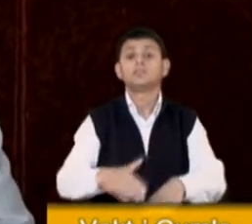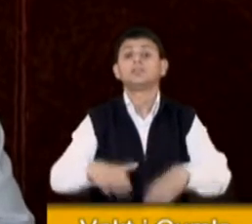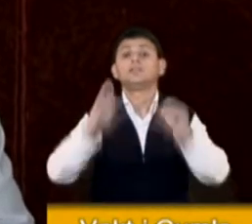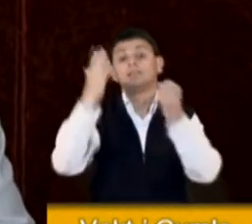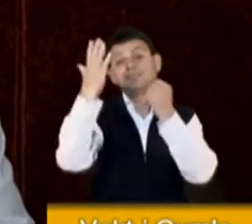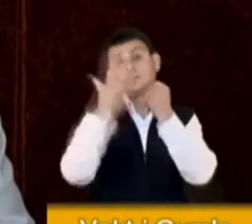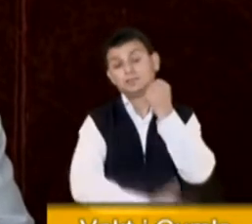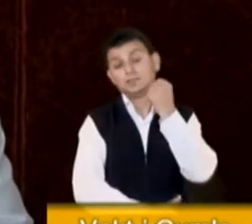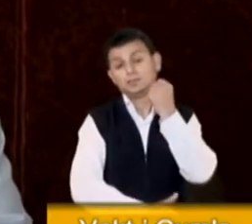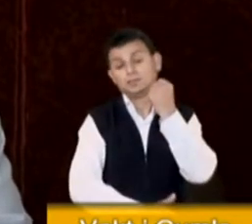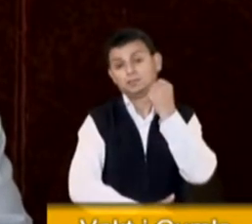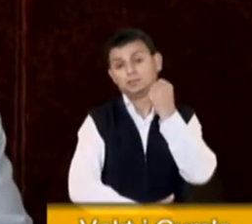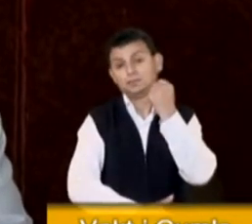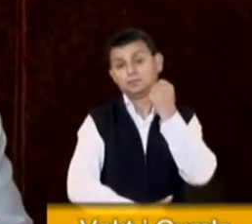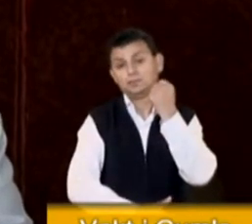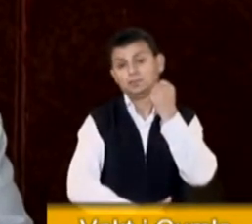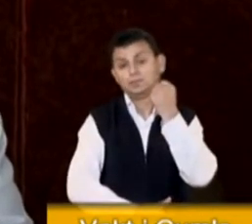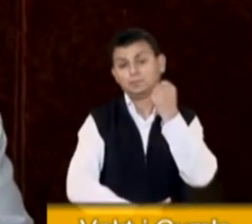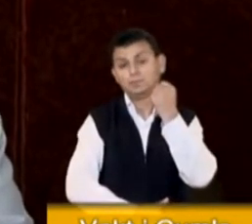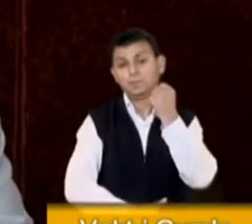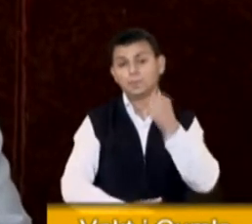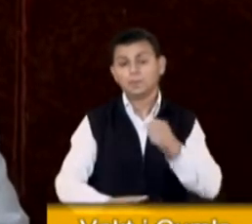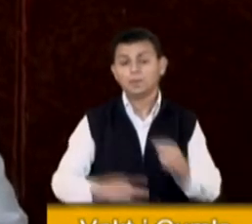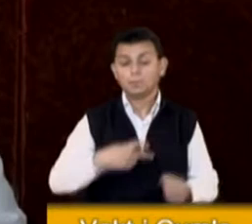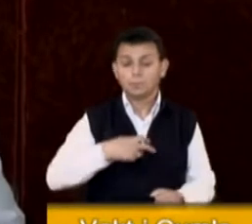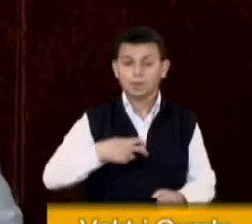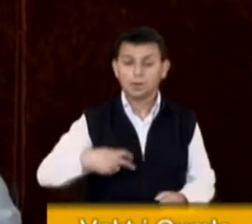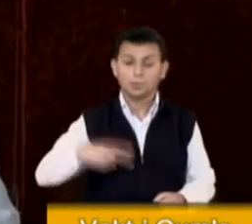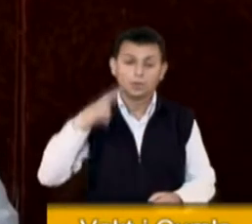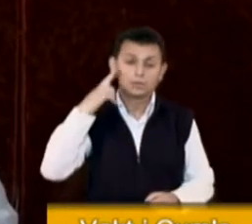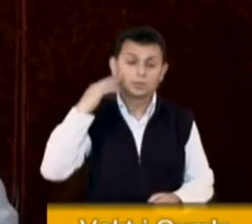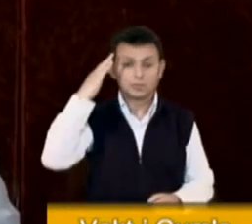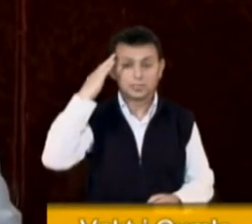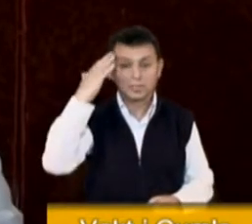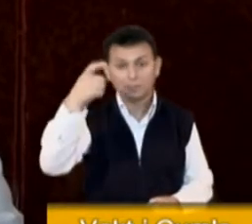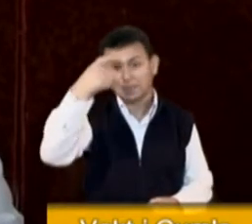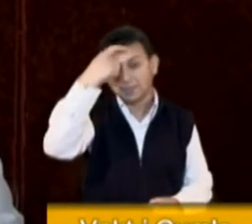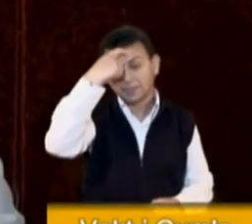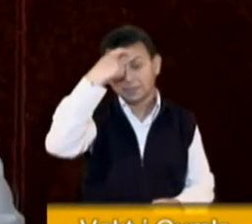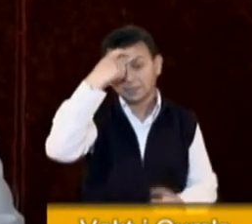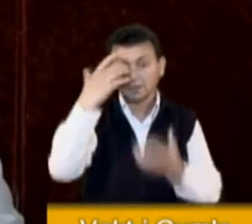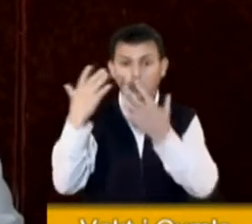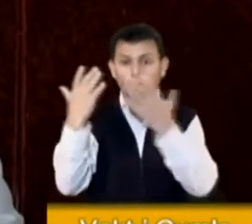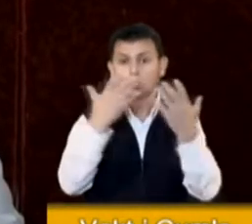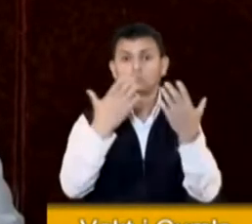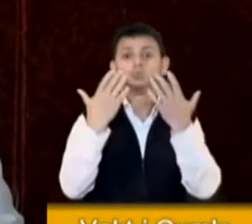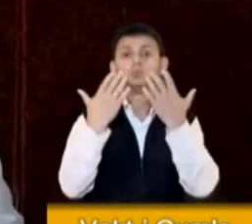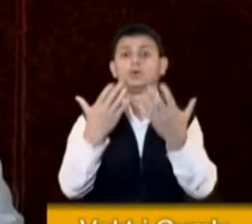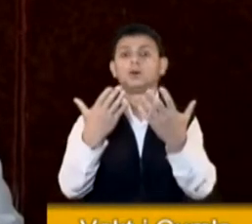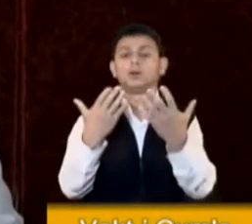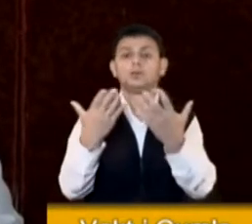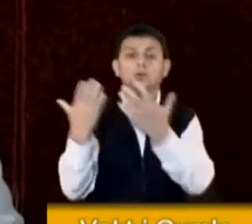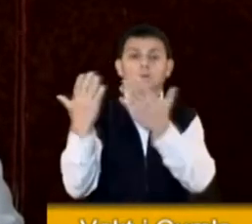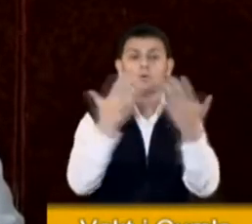yapma. Sen böyle rahatsızlıklarından dolayı Allah Resulü'nün hastalara okuduğu dua yoku.